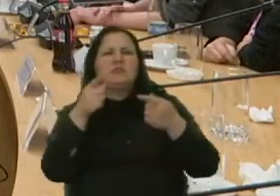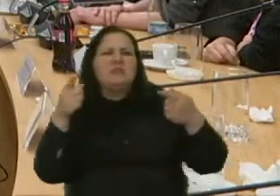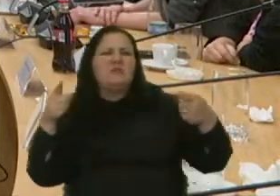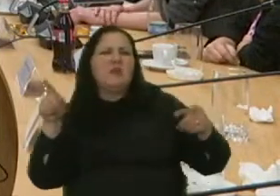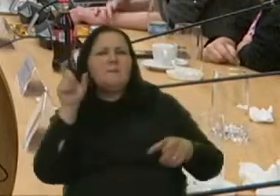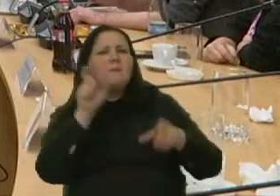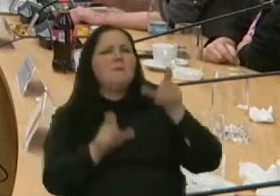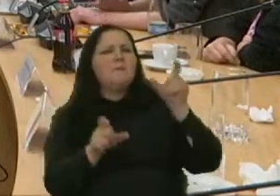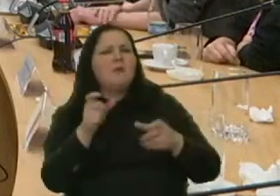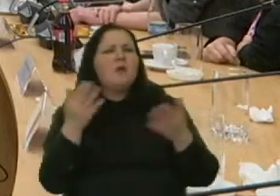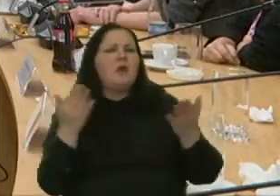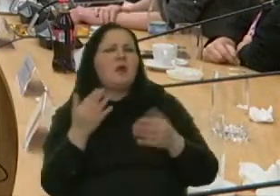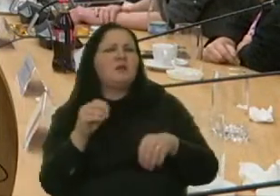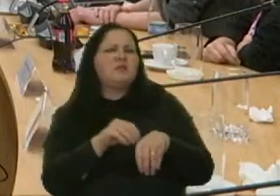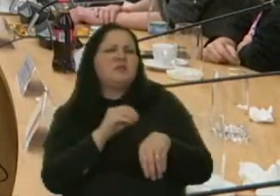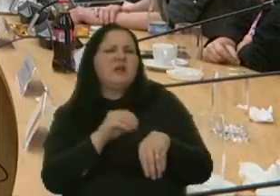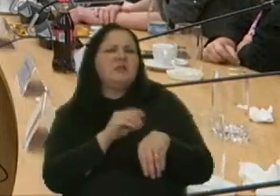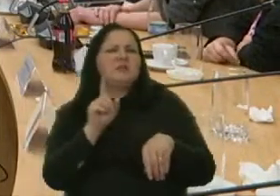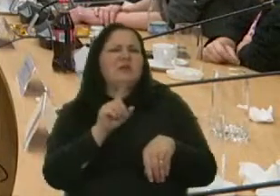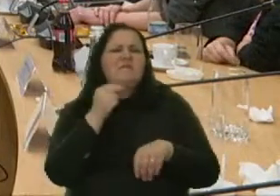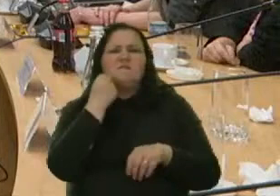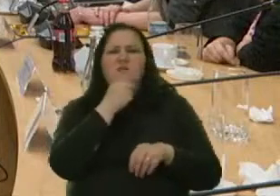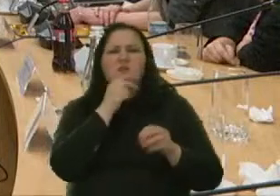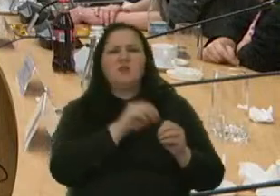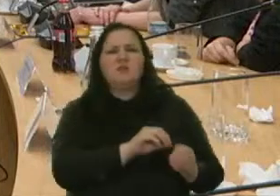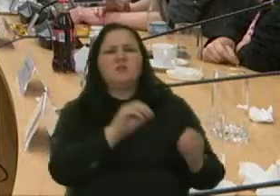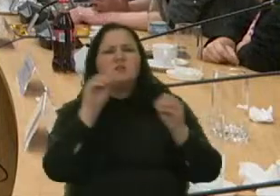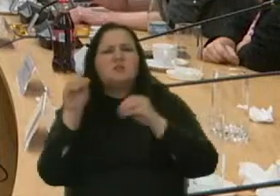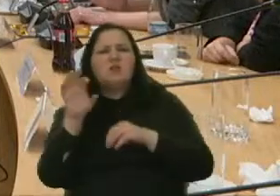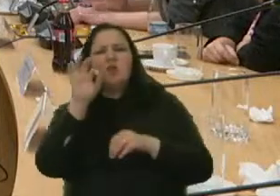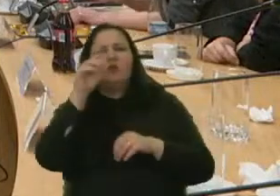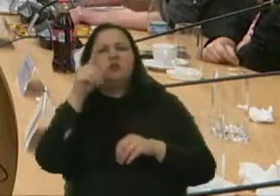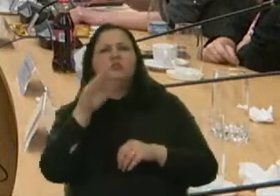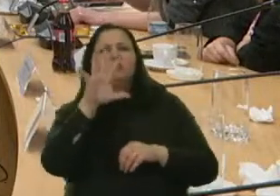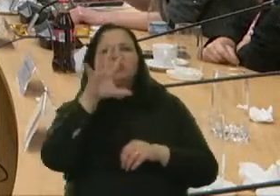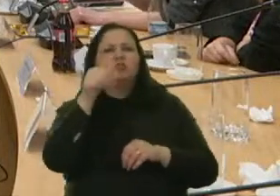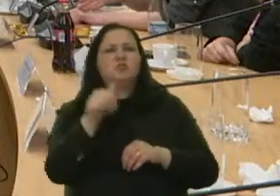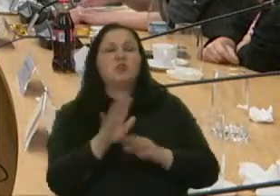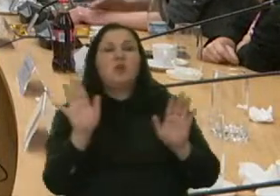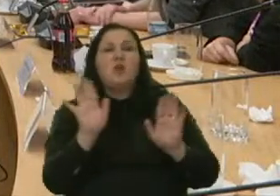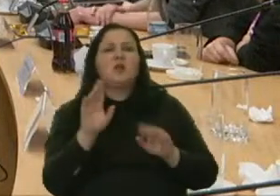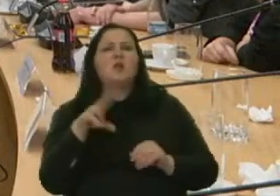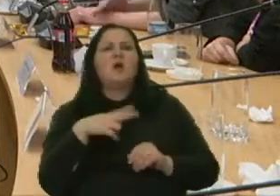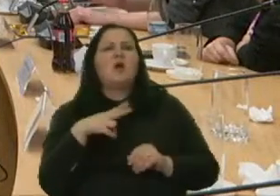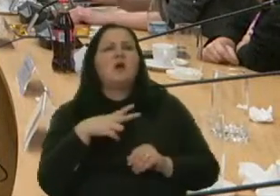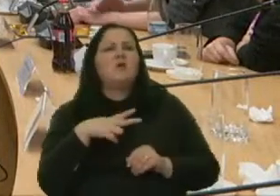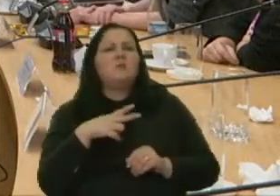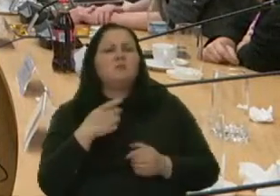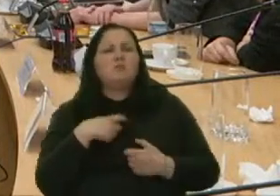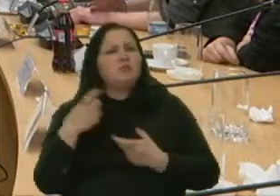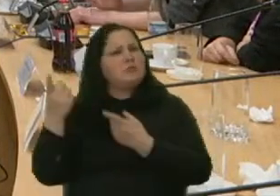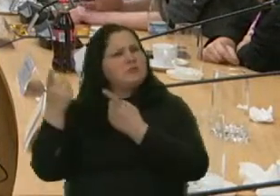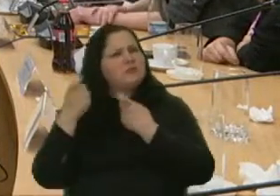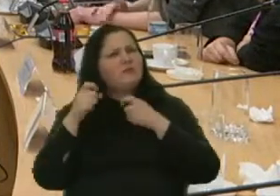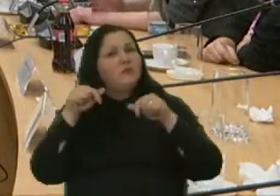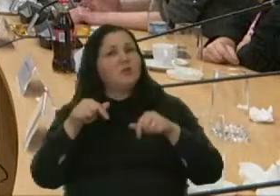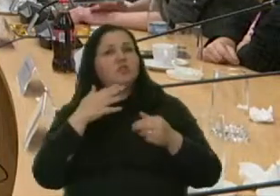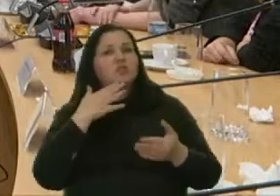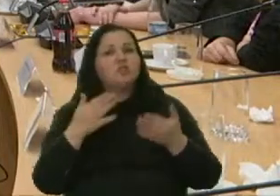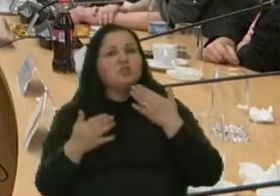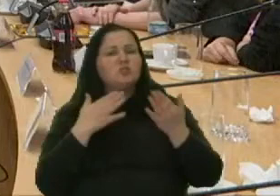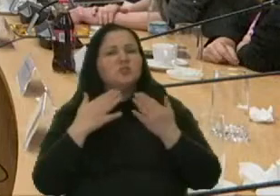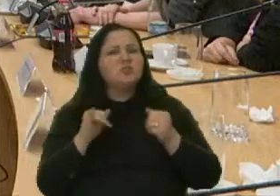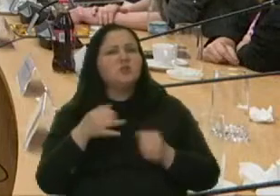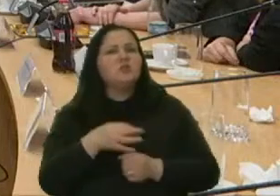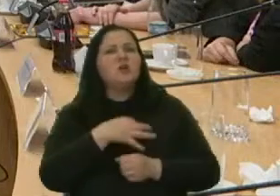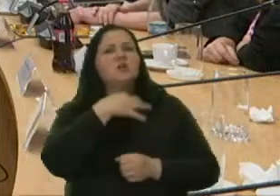care s ar simți defavorizate de trecerea pe OG 51 care însă n au avut bunăvoința să vină în ședința de consiliu local